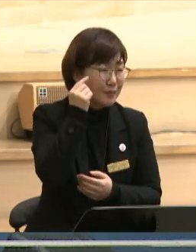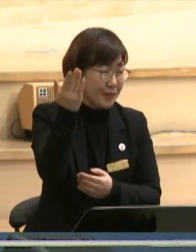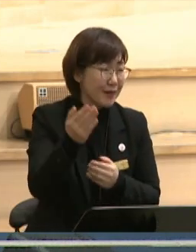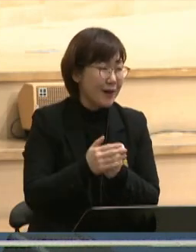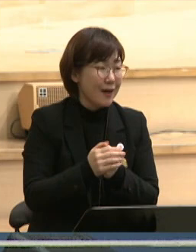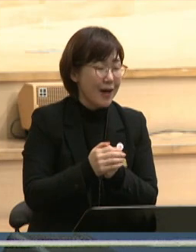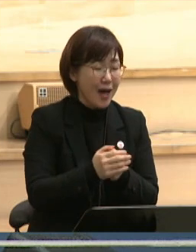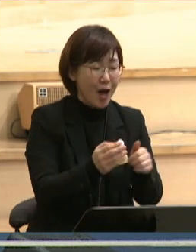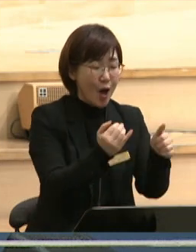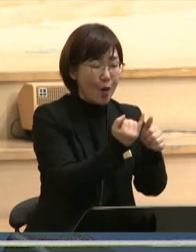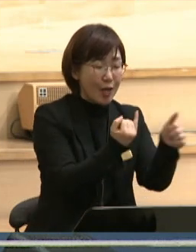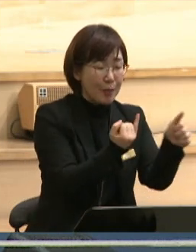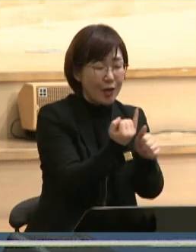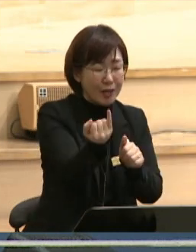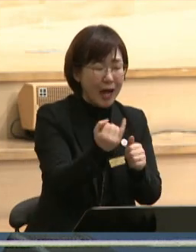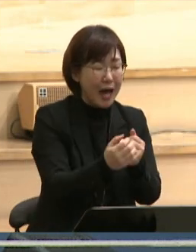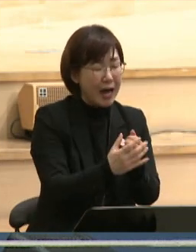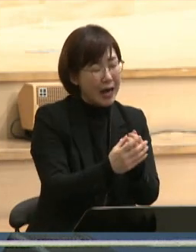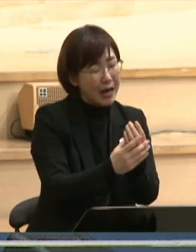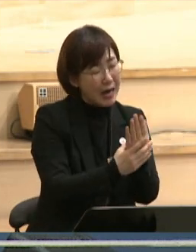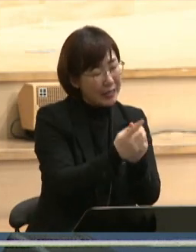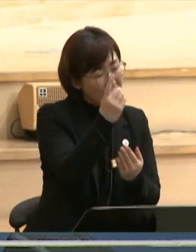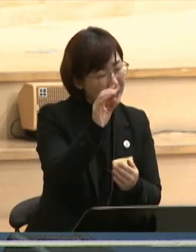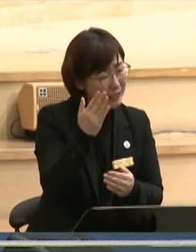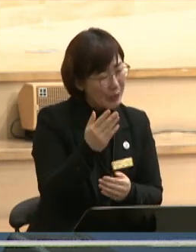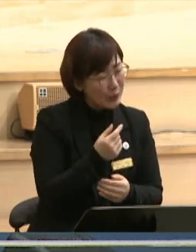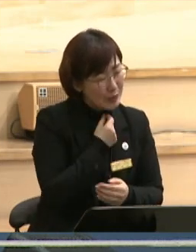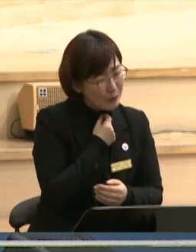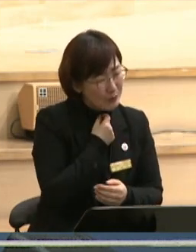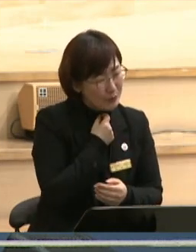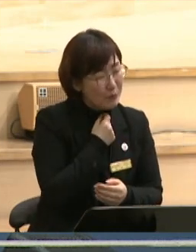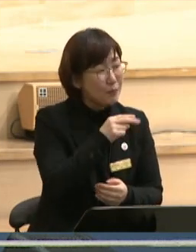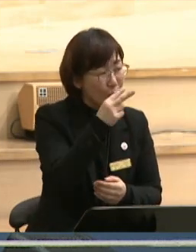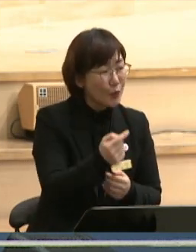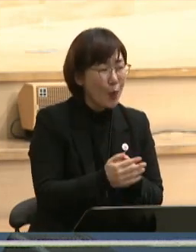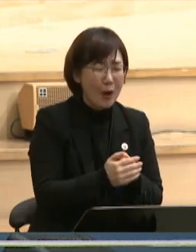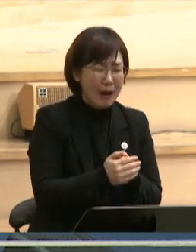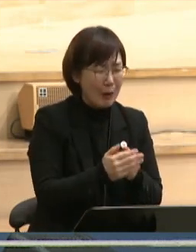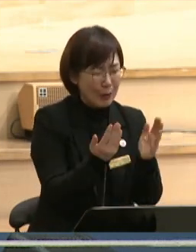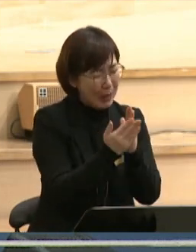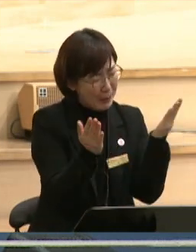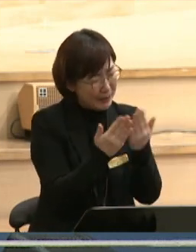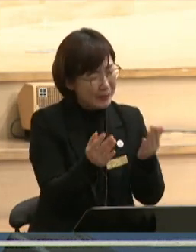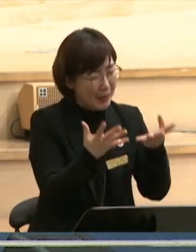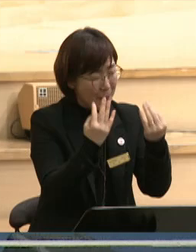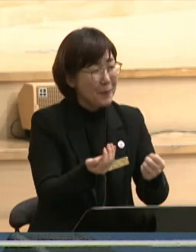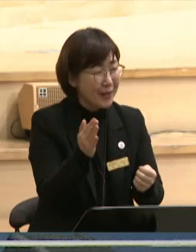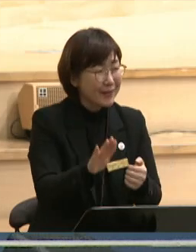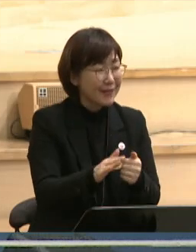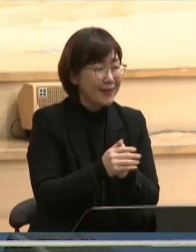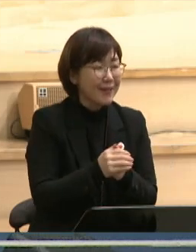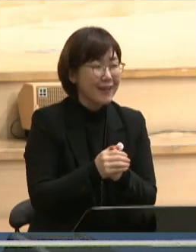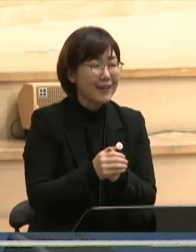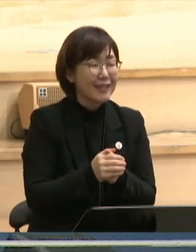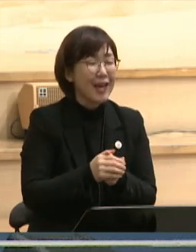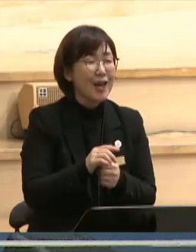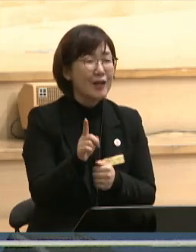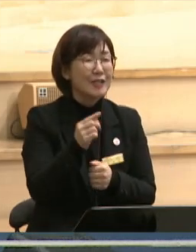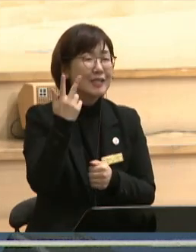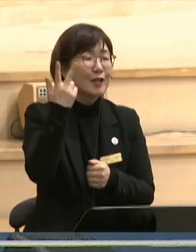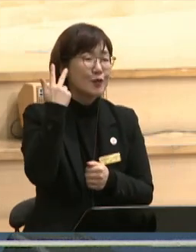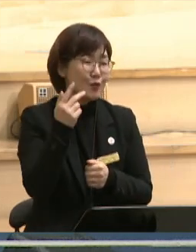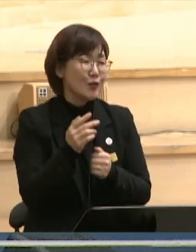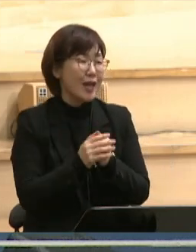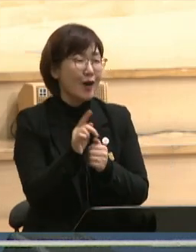하나가 되려고 할 때도 안 맞는게 한두 개가 아닌데 제가 지난주에 말씀드렸잖아요 어떤 집사님이 실제로 제가들은